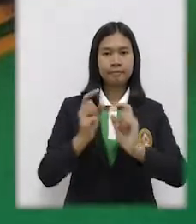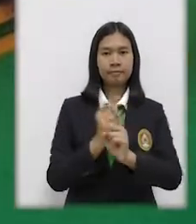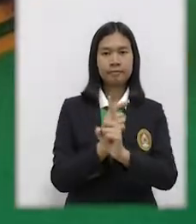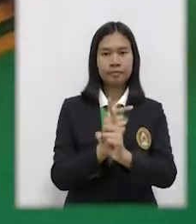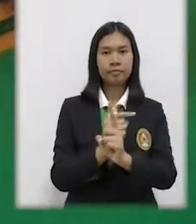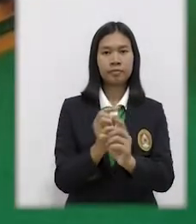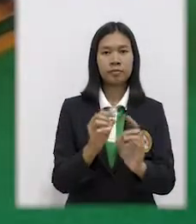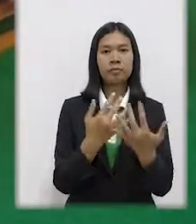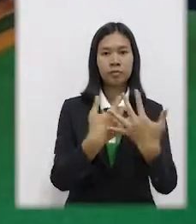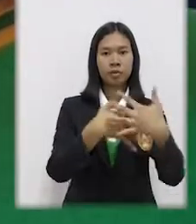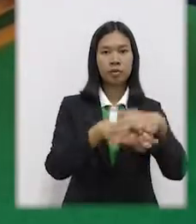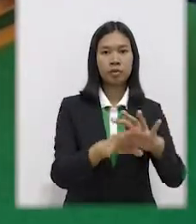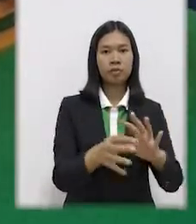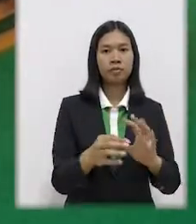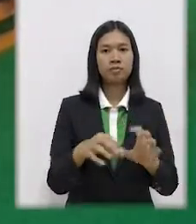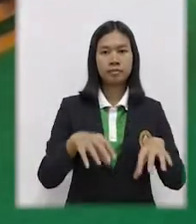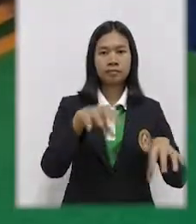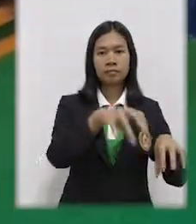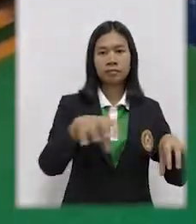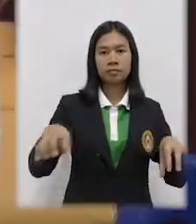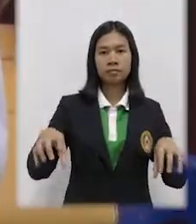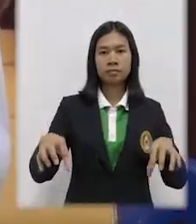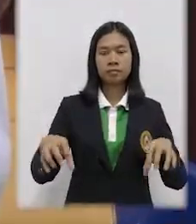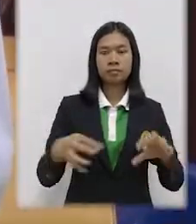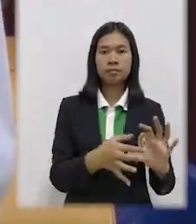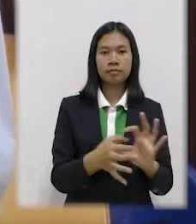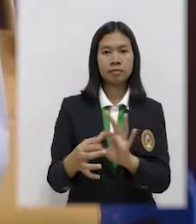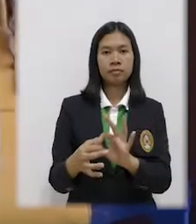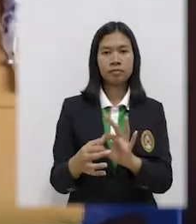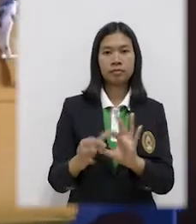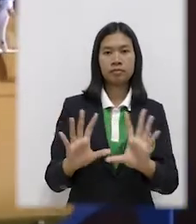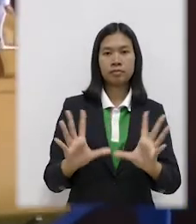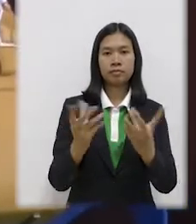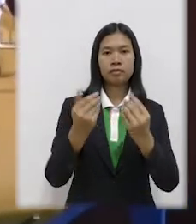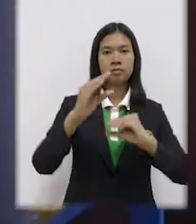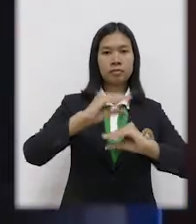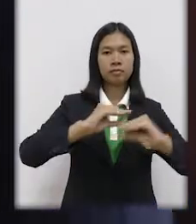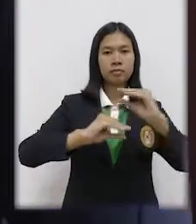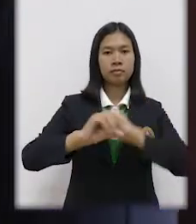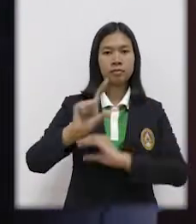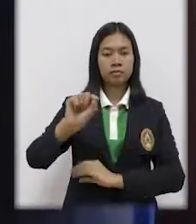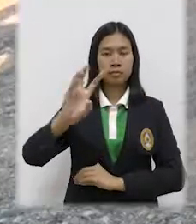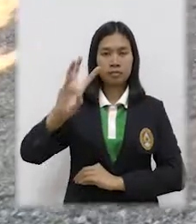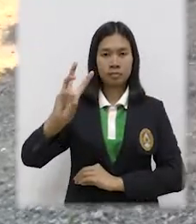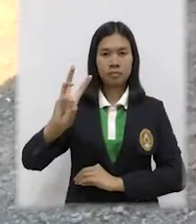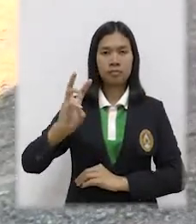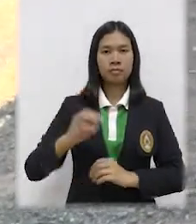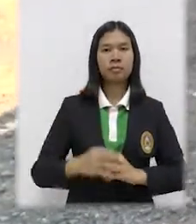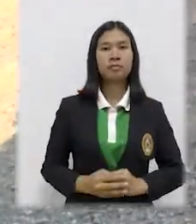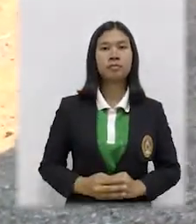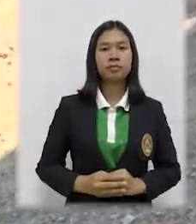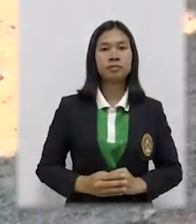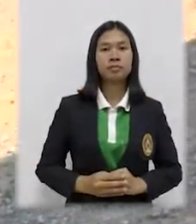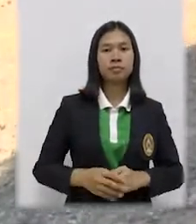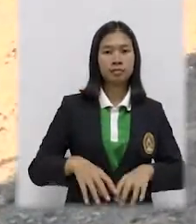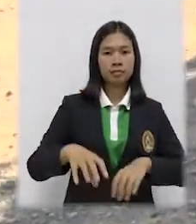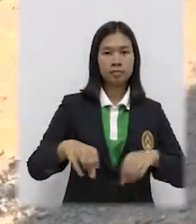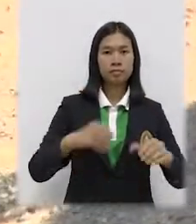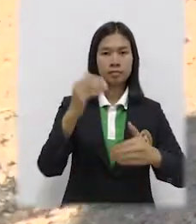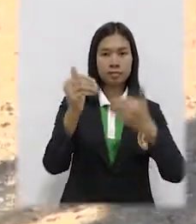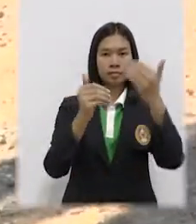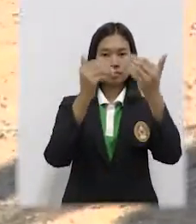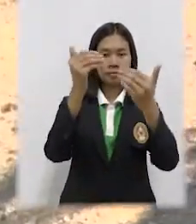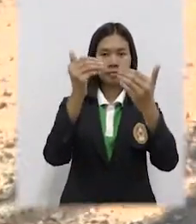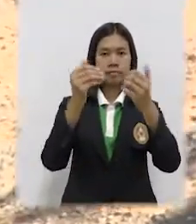ร่วมกับหน่วยงานที่เกี่ยวข้องในมหาวิทยาลัยทั้งหมด26โครงการและได้นำผลการดำเนินโครงการมาจัดแสดง